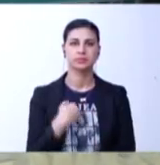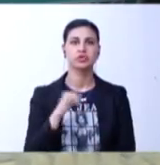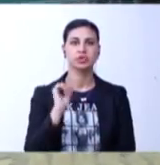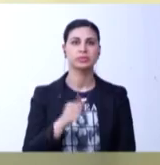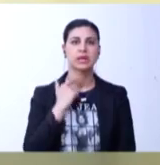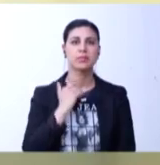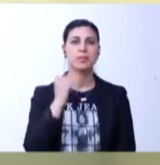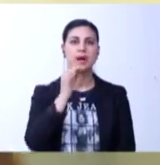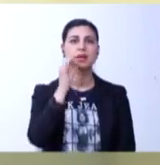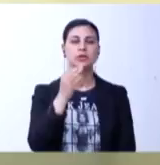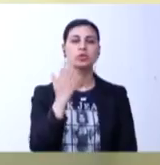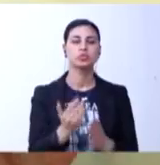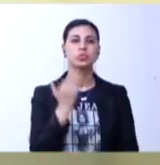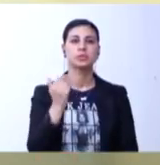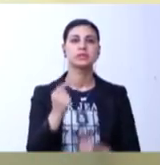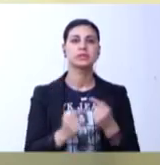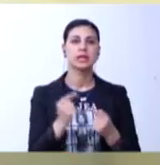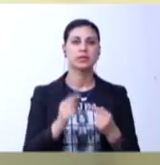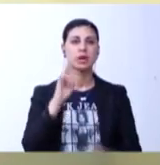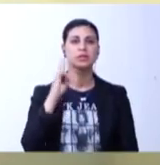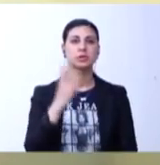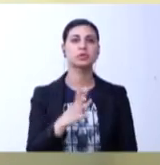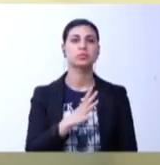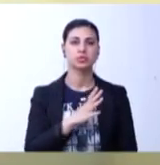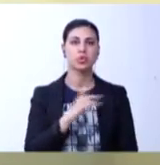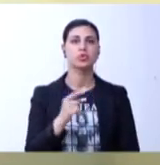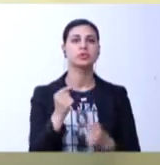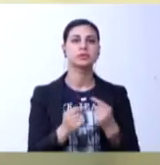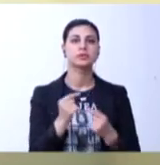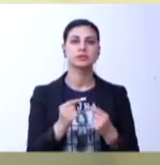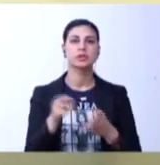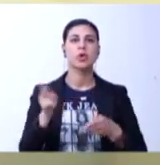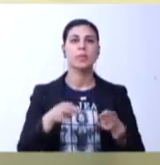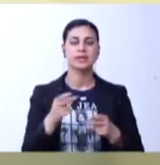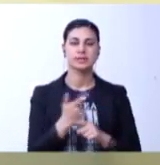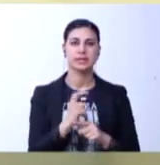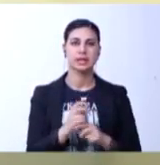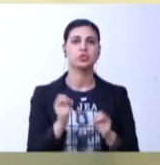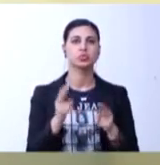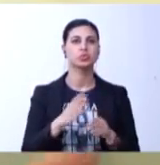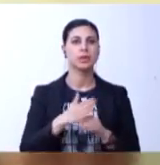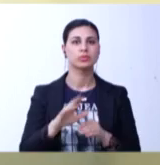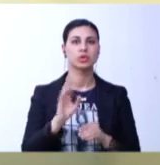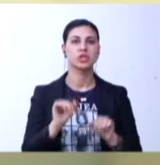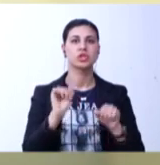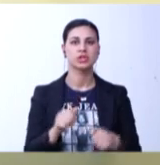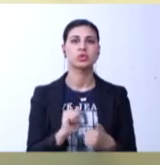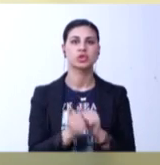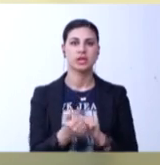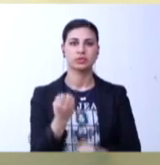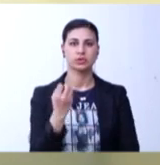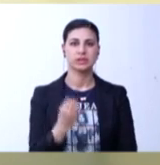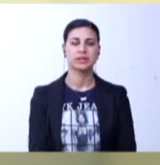შემიძლია ხმამაღლა განვაცხადო. თუ მისი დანერგვა მასშტაბურად მოხდა ტრადიციულ ქირურგიულ ჩარევასთან შედარებით ბევრად უსაფრთხოა და შესაძლოა ჩაანაცვლოს